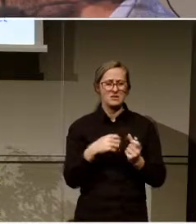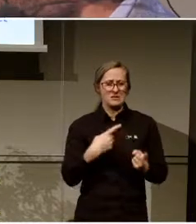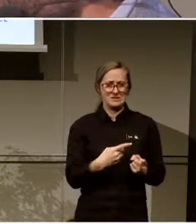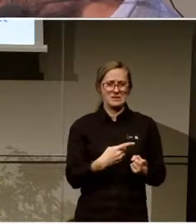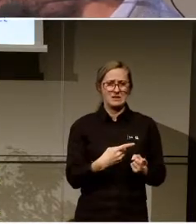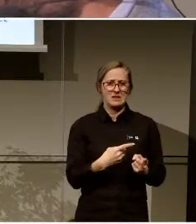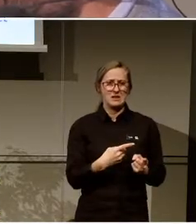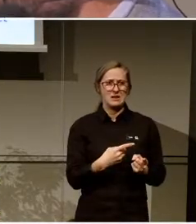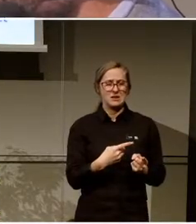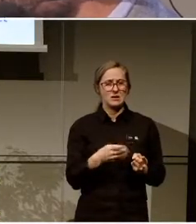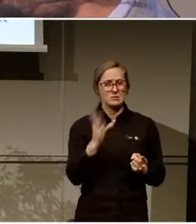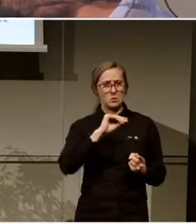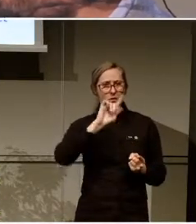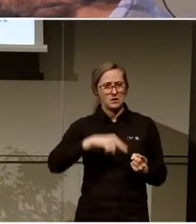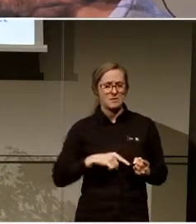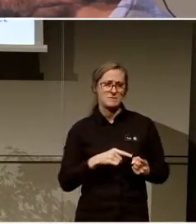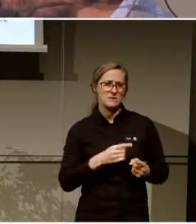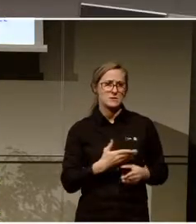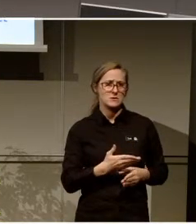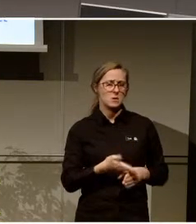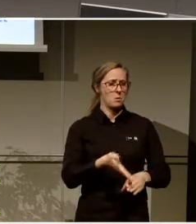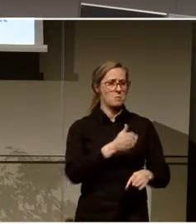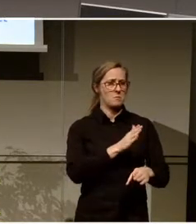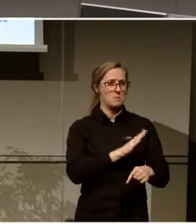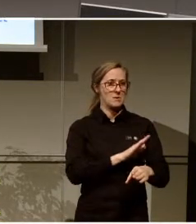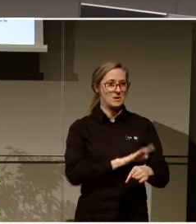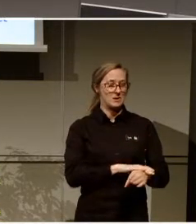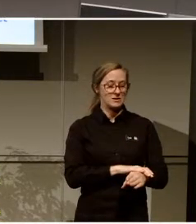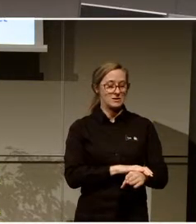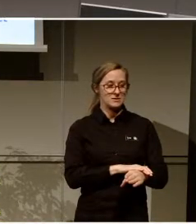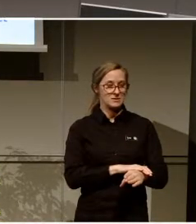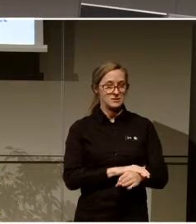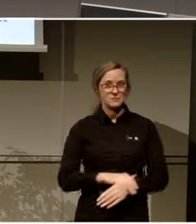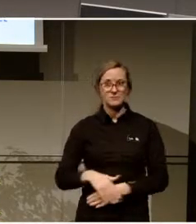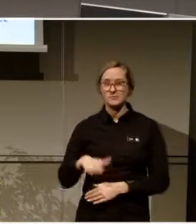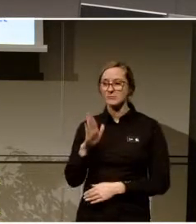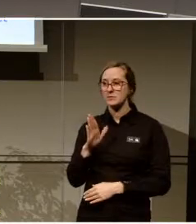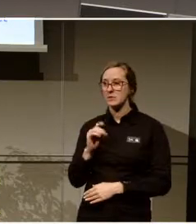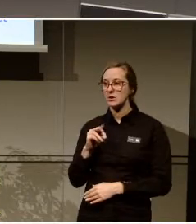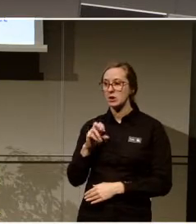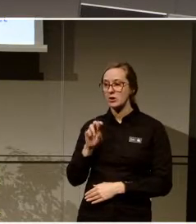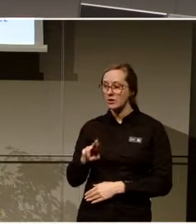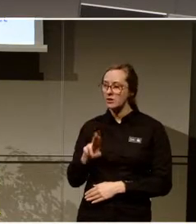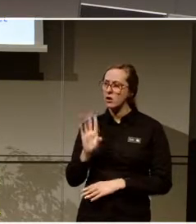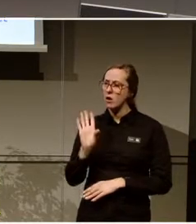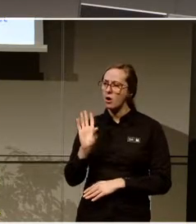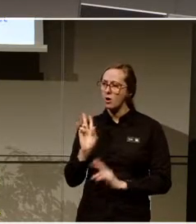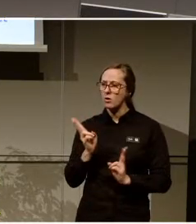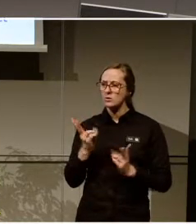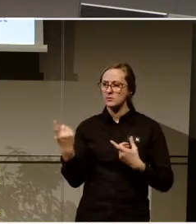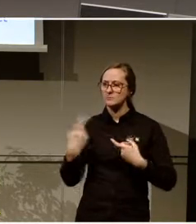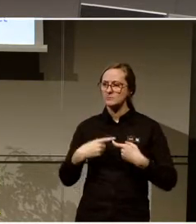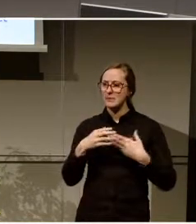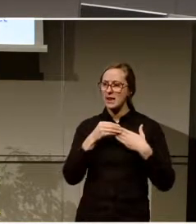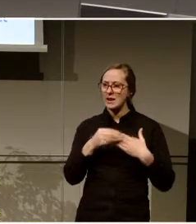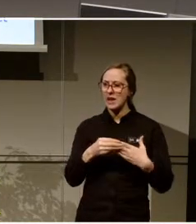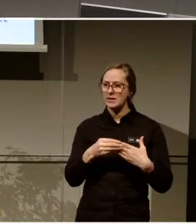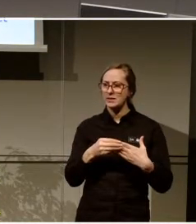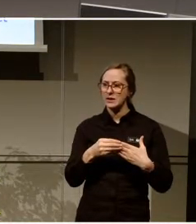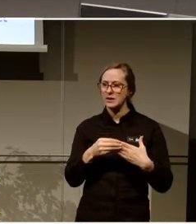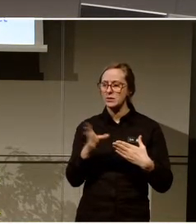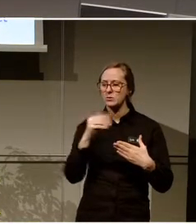ju också på kompetens. Ja, digital ledning. Ja, men kopplat till ledning också kan man också se lite grann, om man